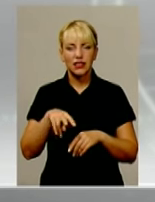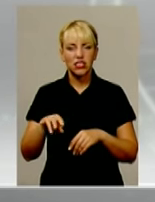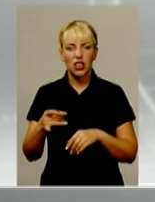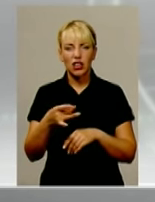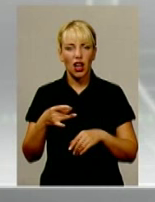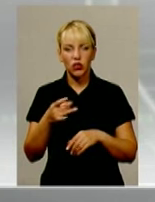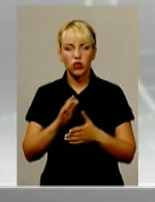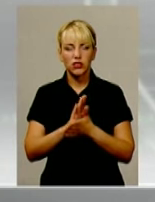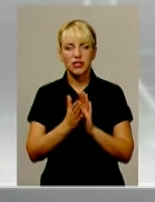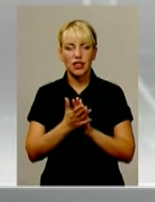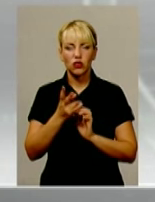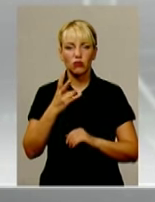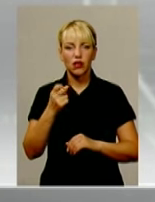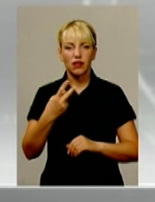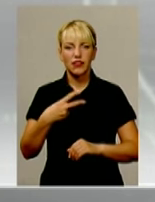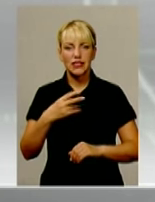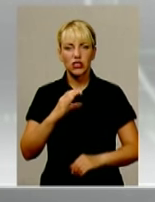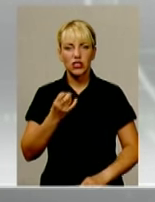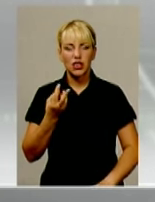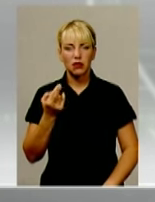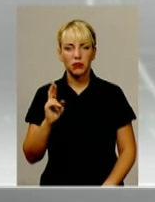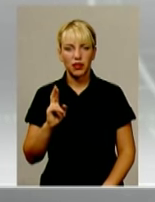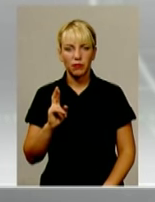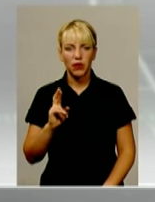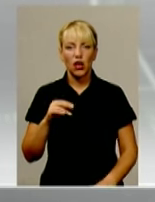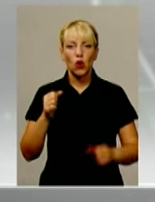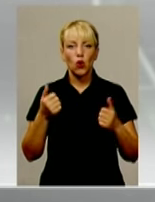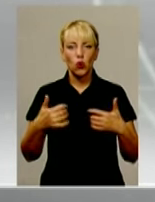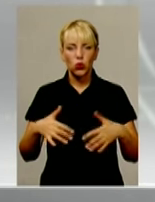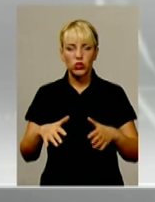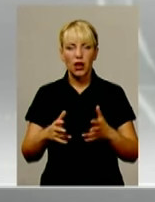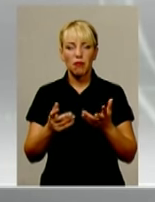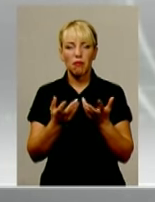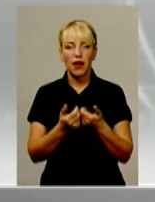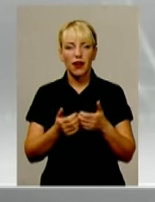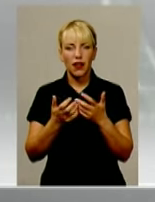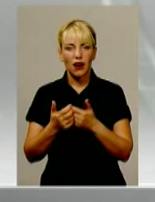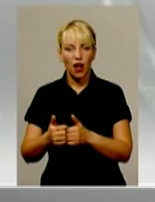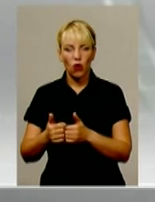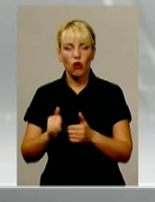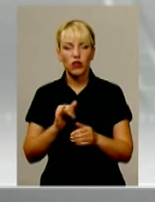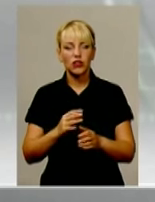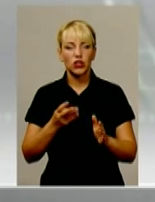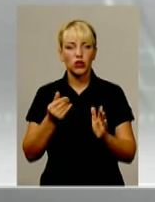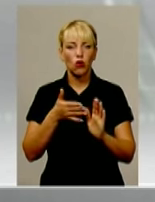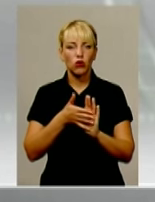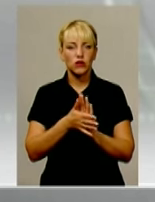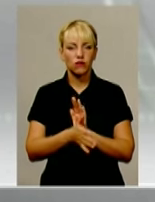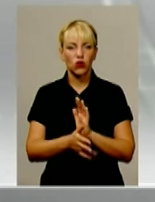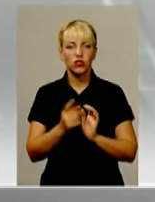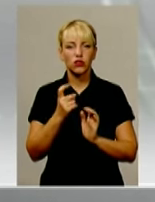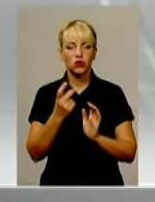на 20 серпня уже перераховано було і освоєно